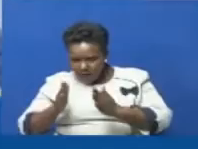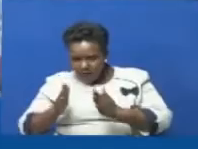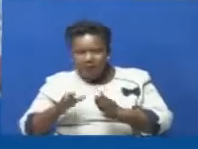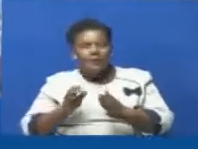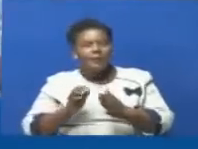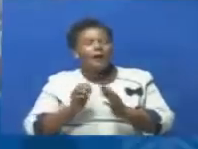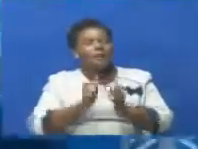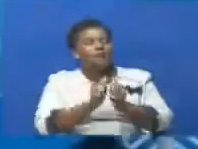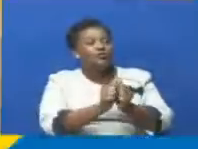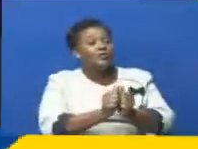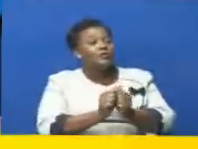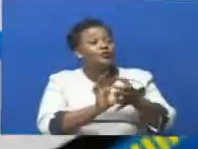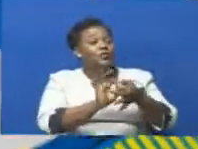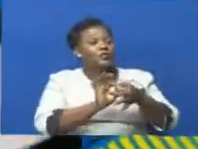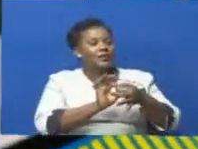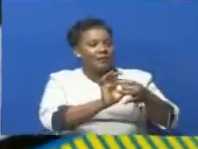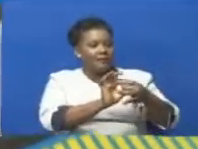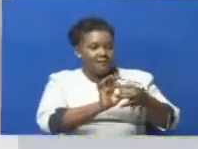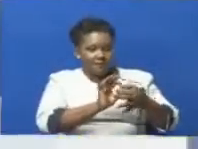tushikamane.